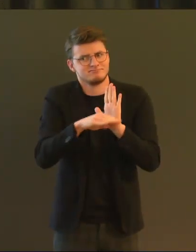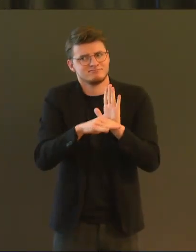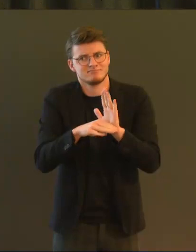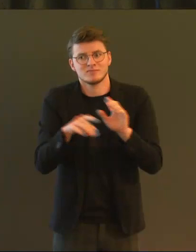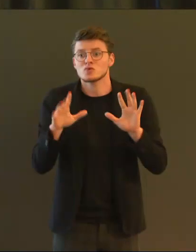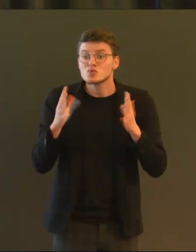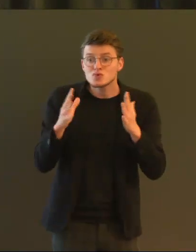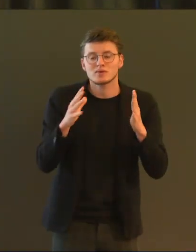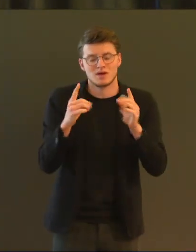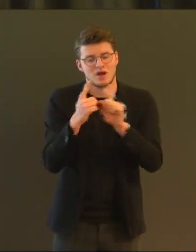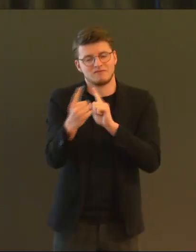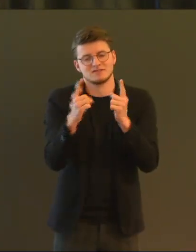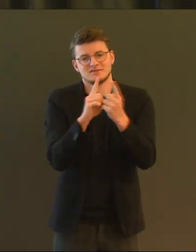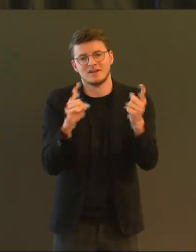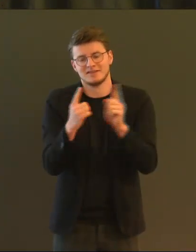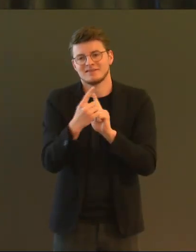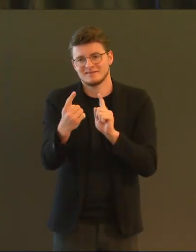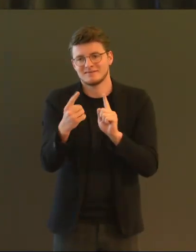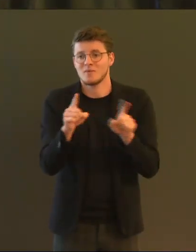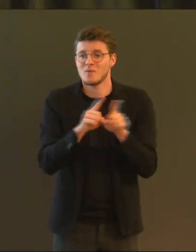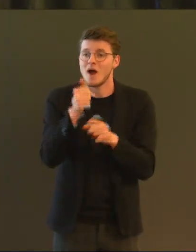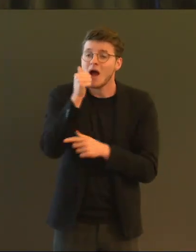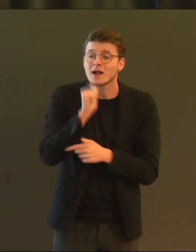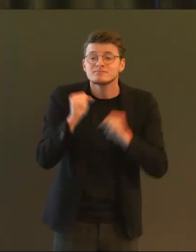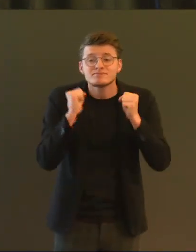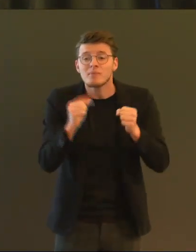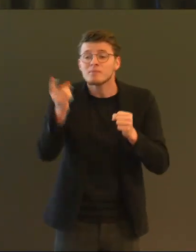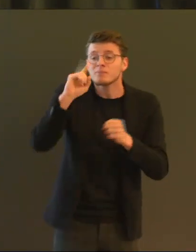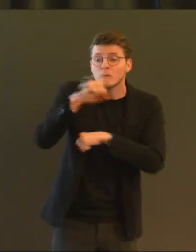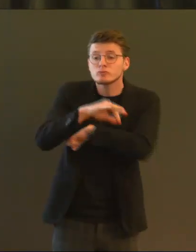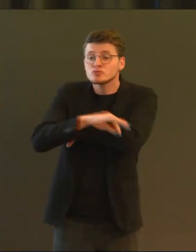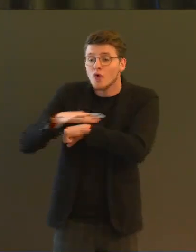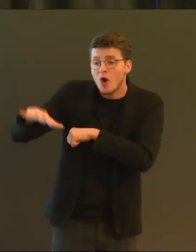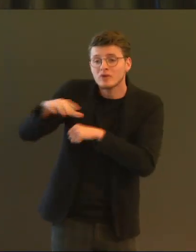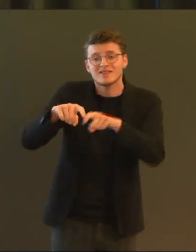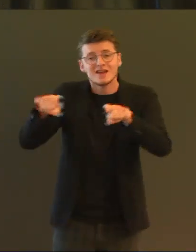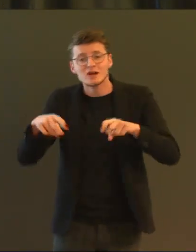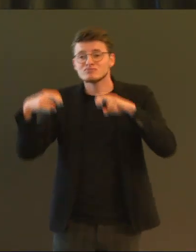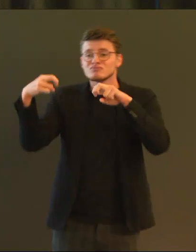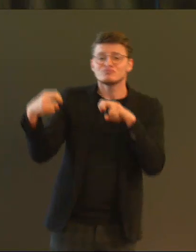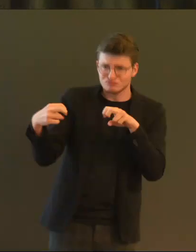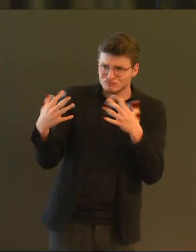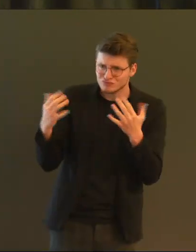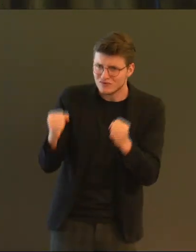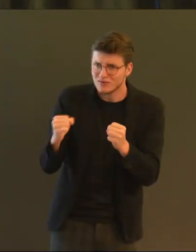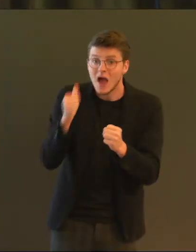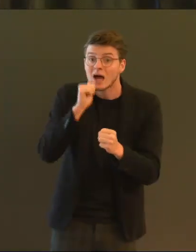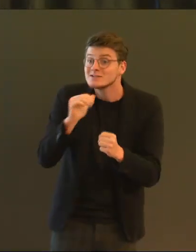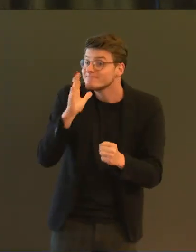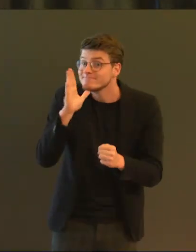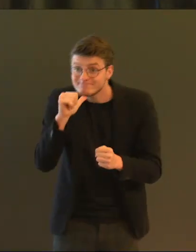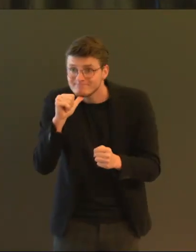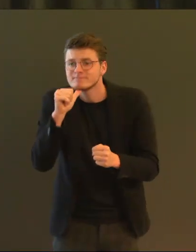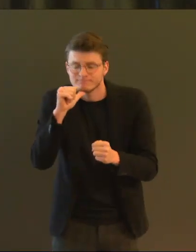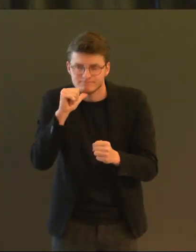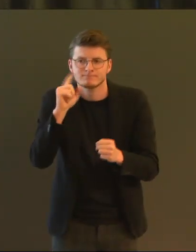afstand en spreek indien mogelijk af in uw tuin of op een terras. Indien dit niet mogelijk is, gebruik een